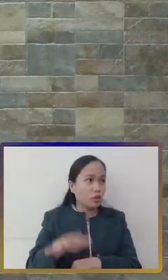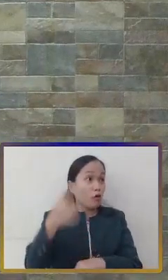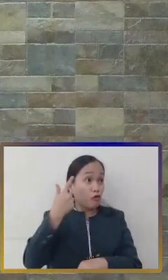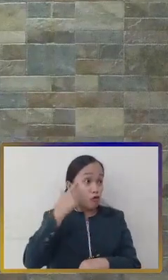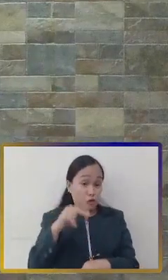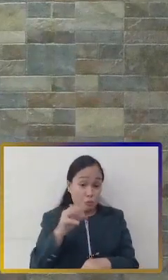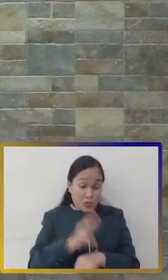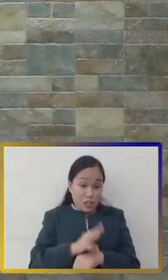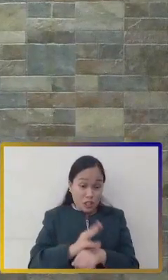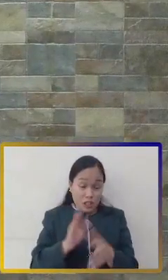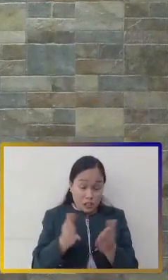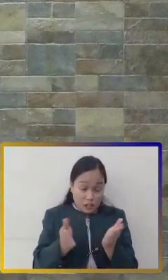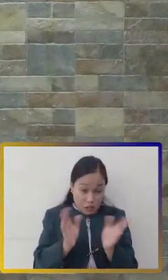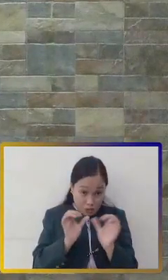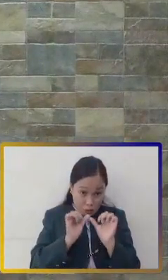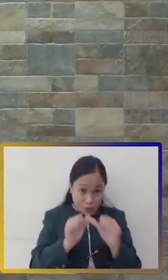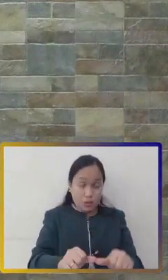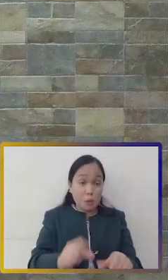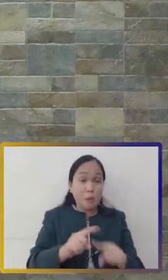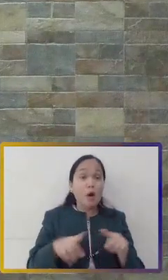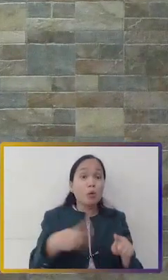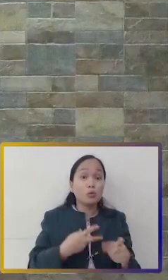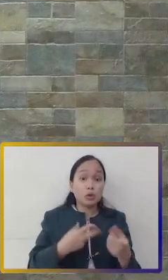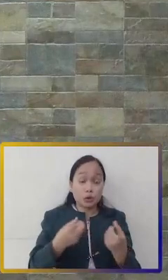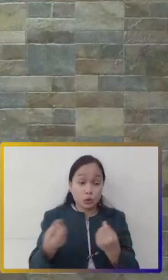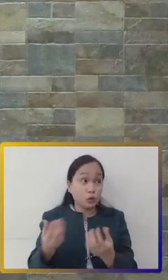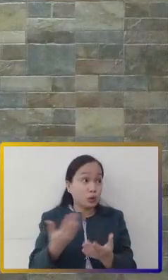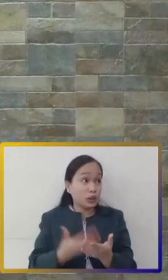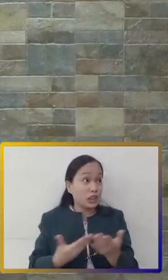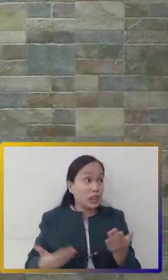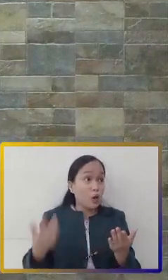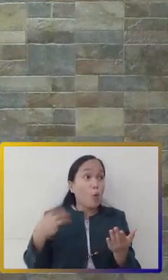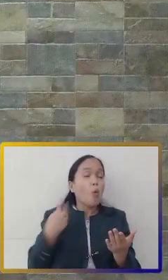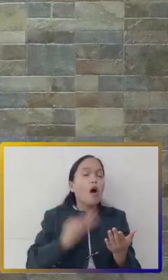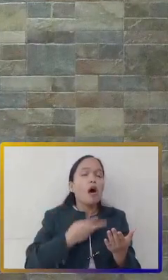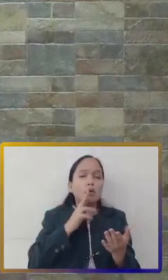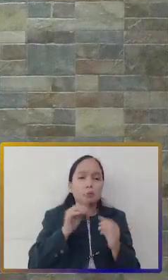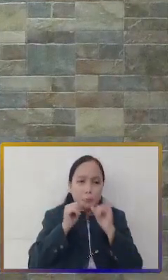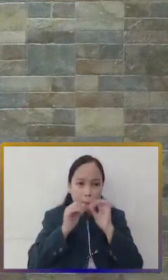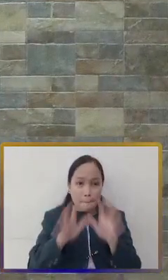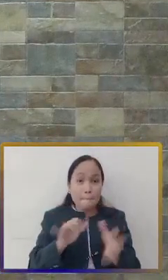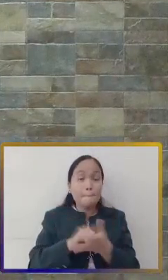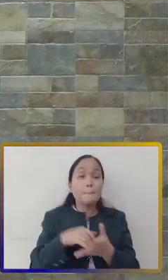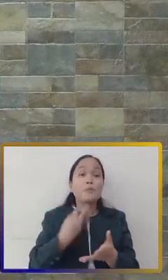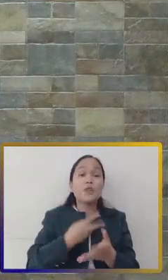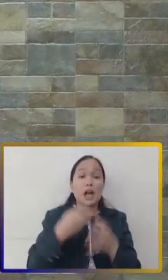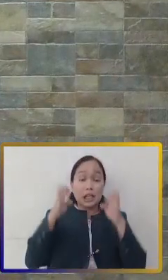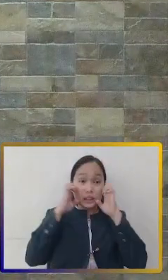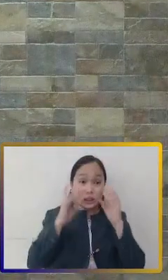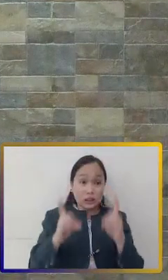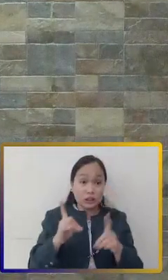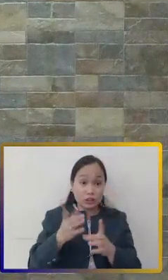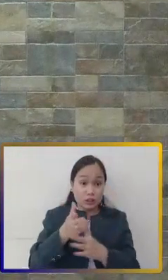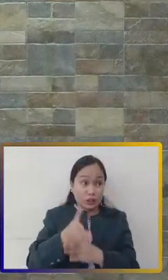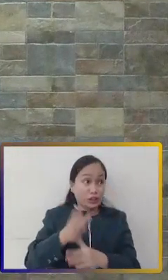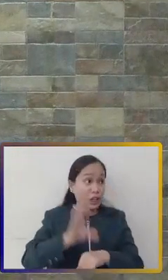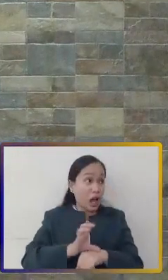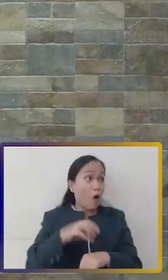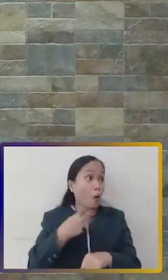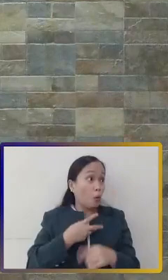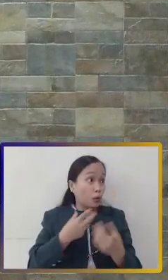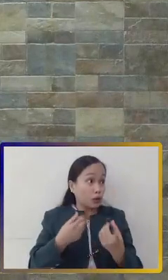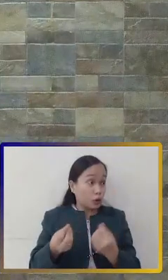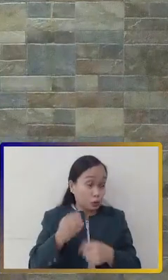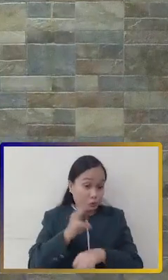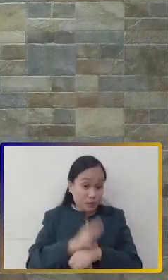ministry ay mag-pursue. But we are doing this. We are blessed that we are being educated by our church. That we are doing this